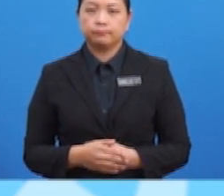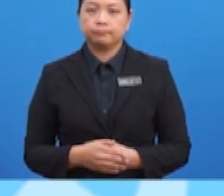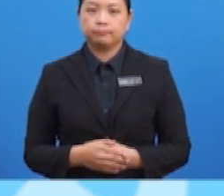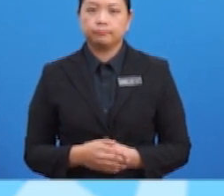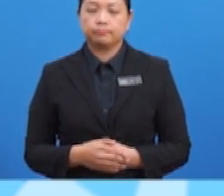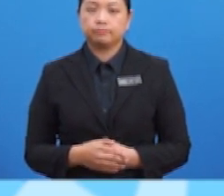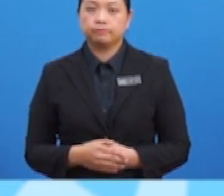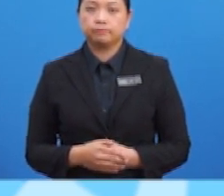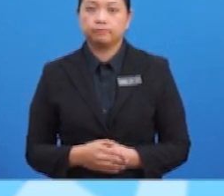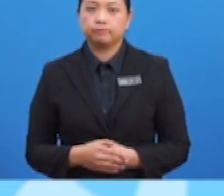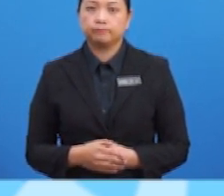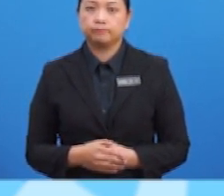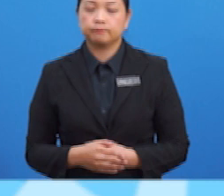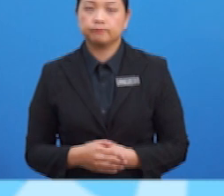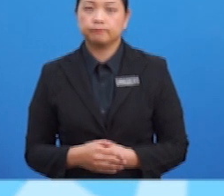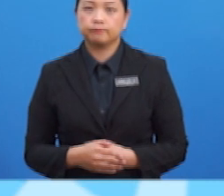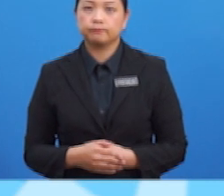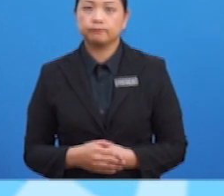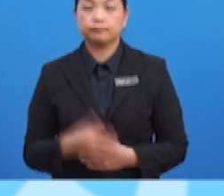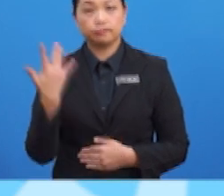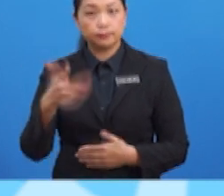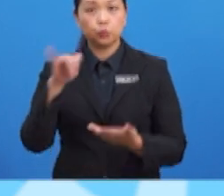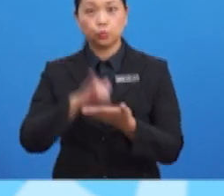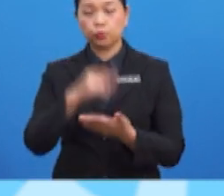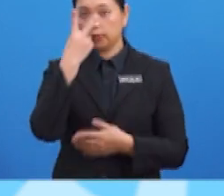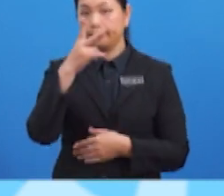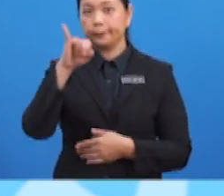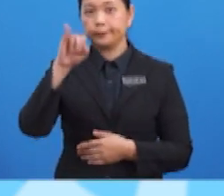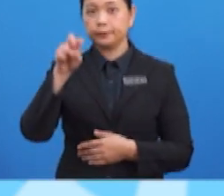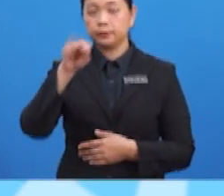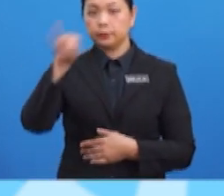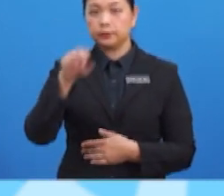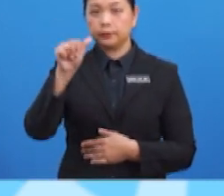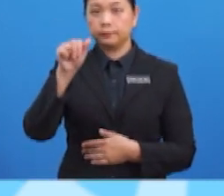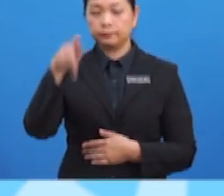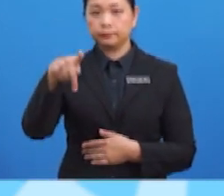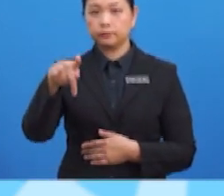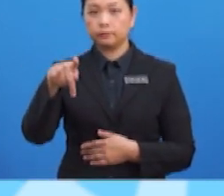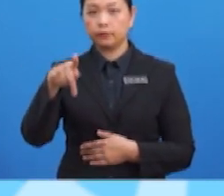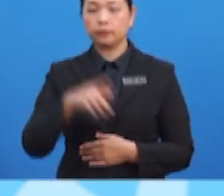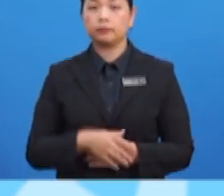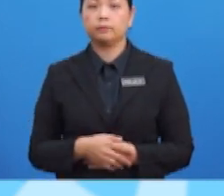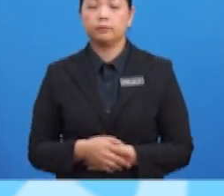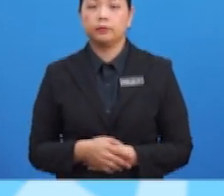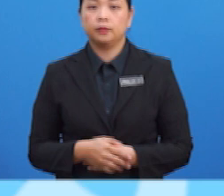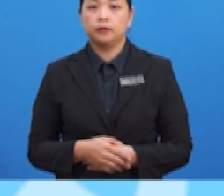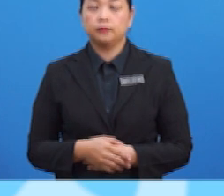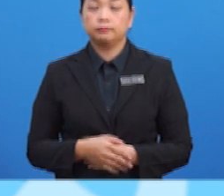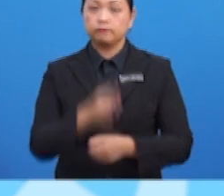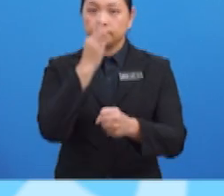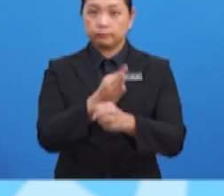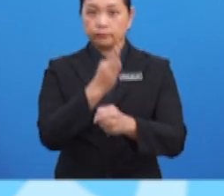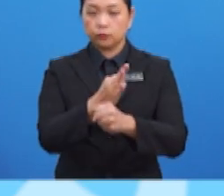Seterusnya, komponen injap. Pelaga tekanan. Injap ini berfungsi